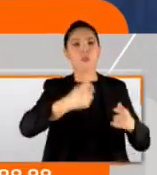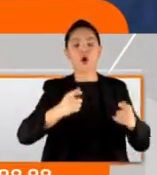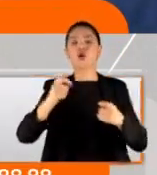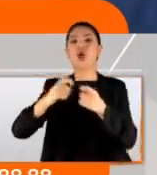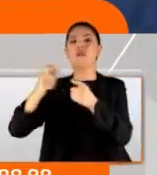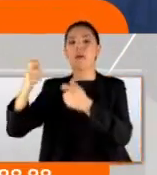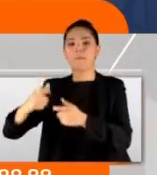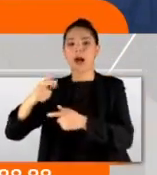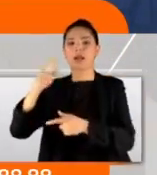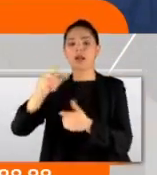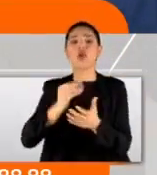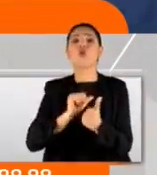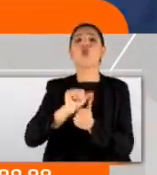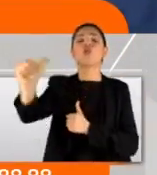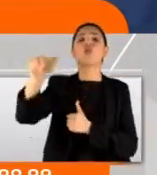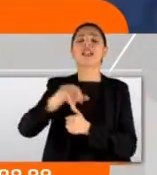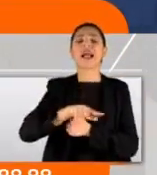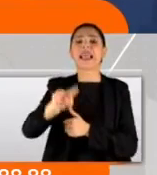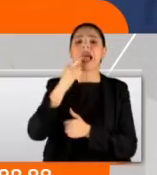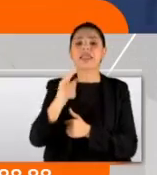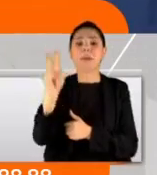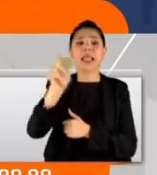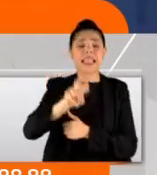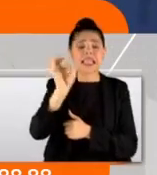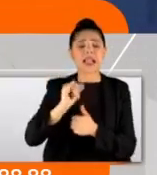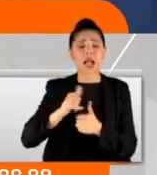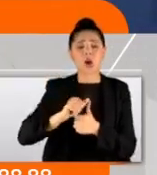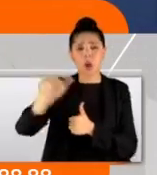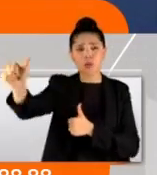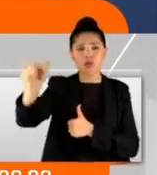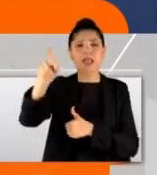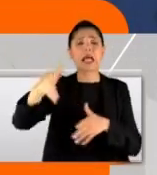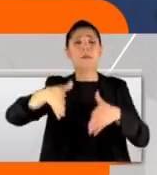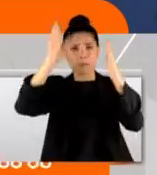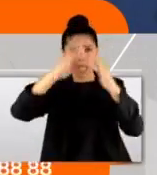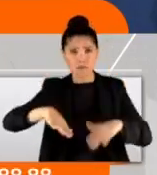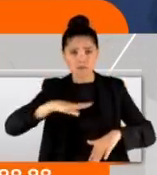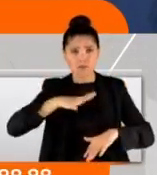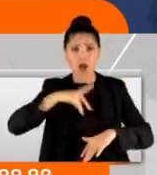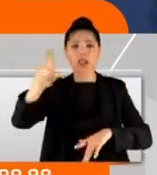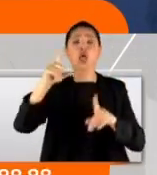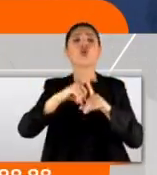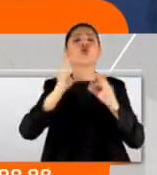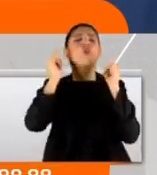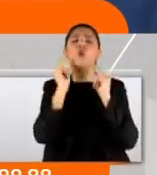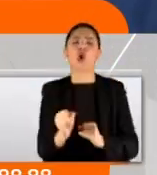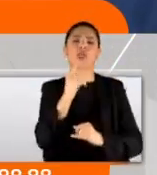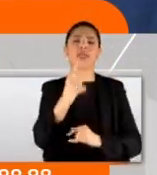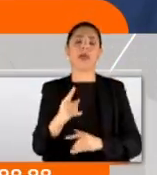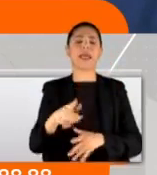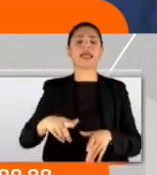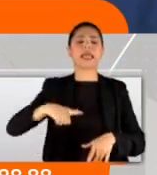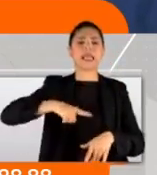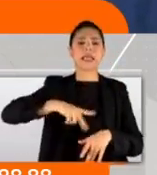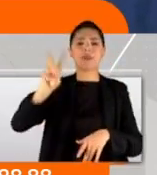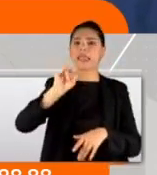Bayraklı, Karşıyaka, bunlar çok uzak mesafelerde. Yani 80 kilometre ötede bir bina yıkılıyorsa bu durum vahim. Yani İzmir'e 20 kilometre